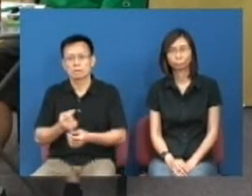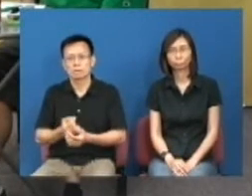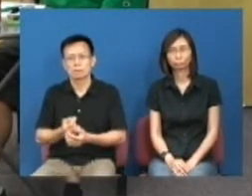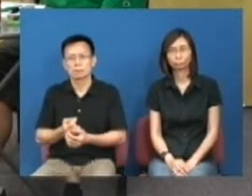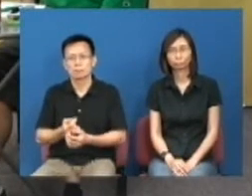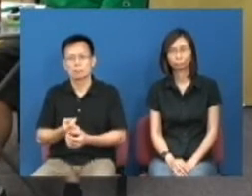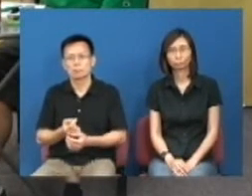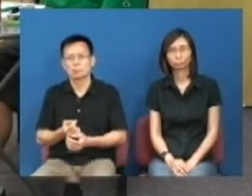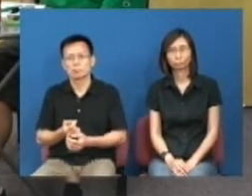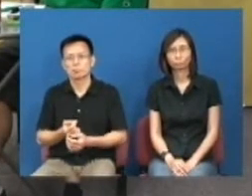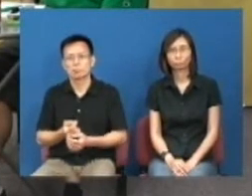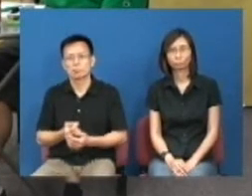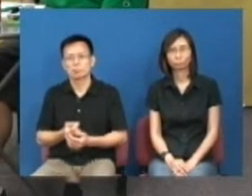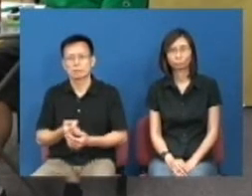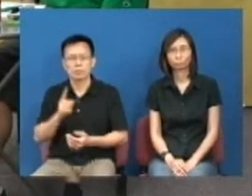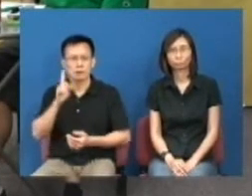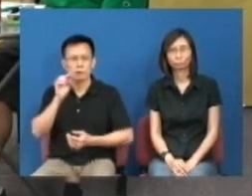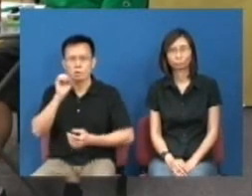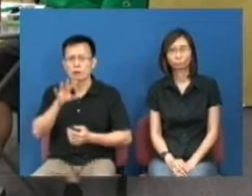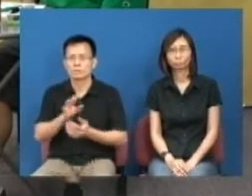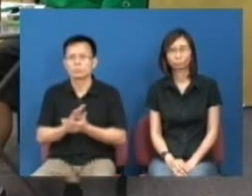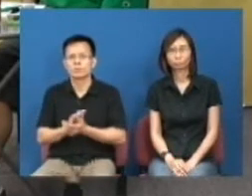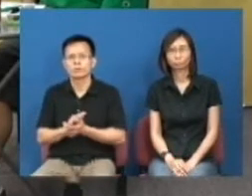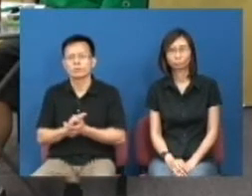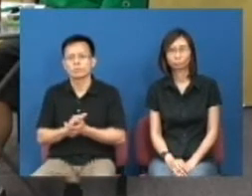即係點樣講啊？呢啲係一啲